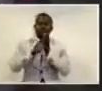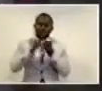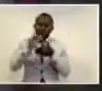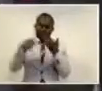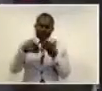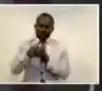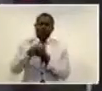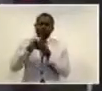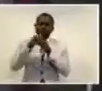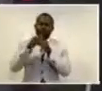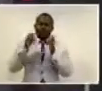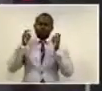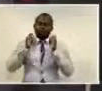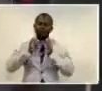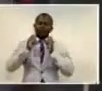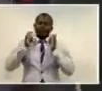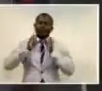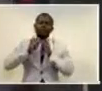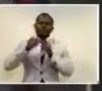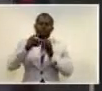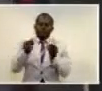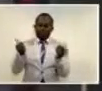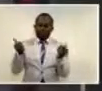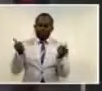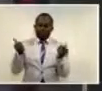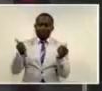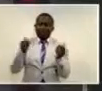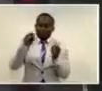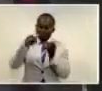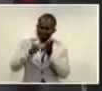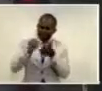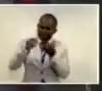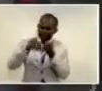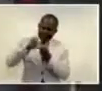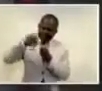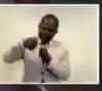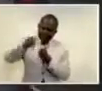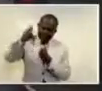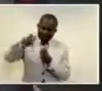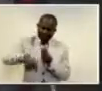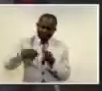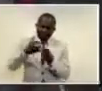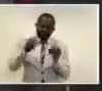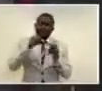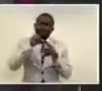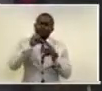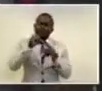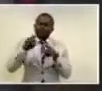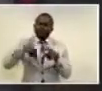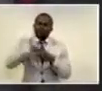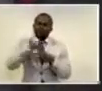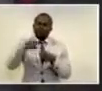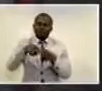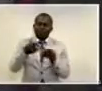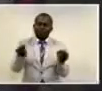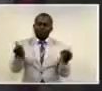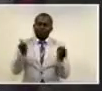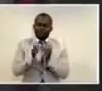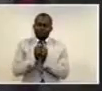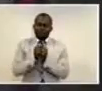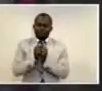bibazo. Meya ari hariya, genda ubibwire meya bikemure. Meya ibyo bibazo ni ibyanyu mukwiye gukemura ntabwo ari.